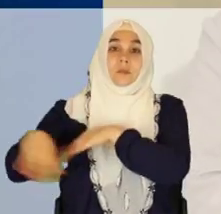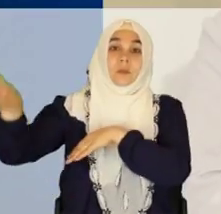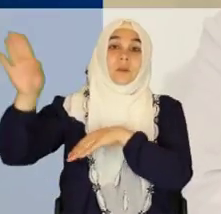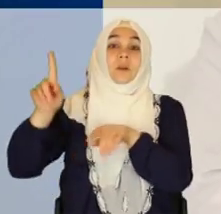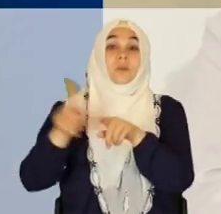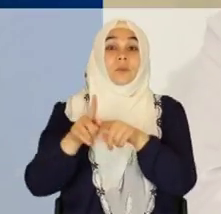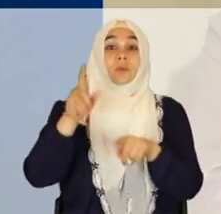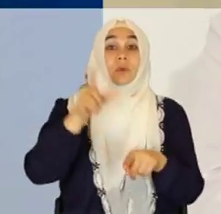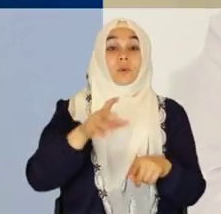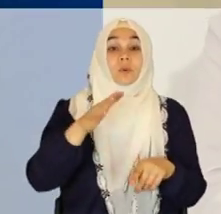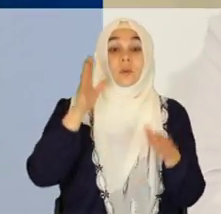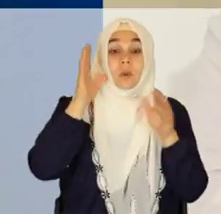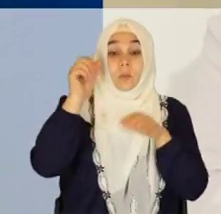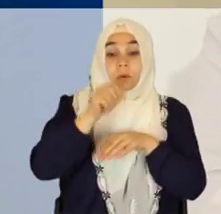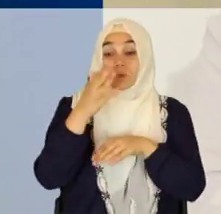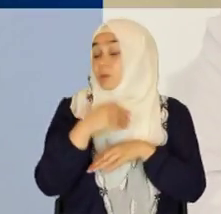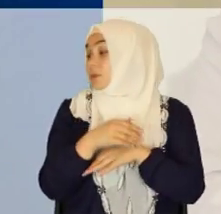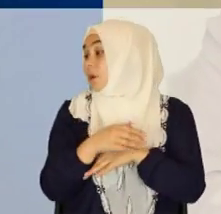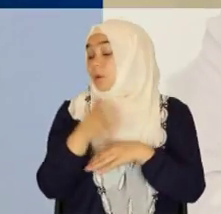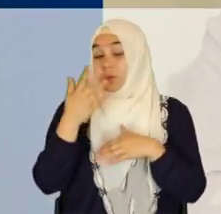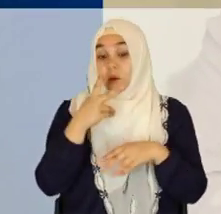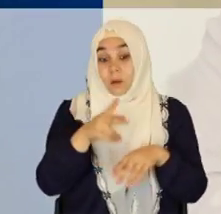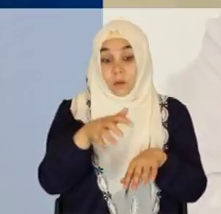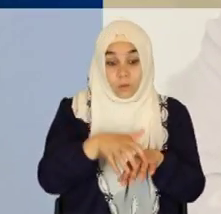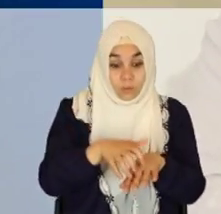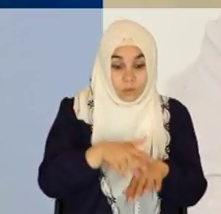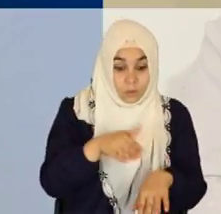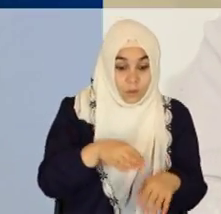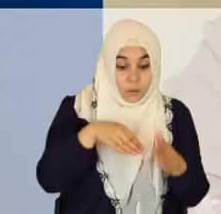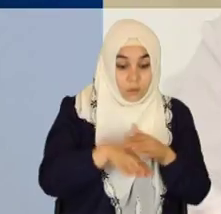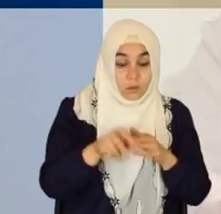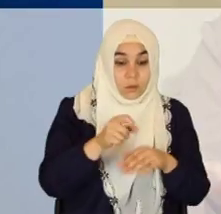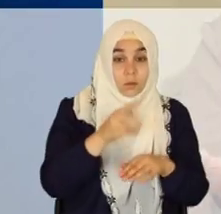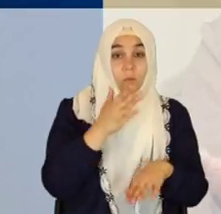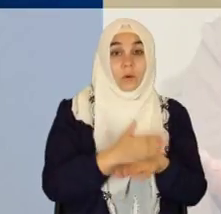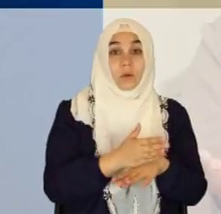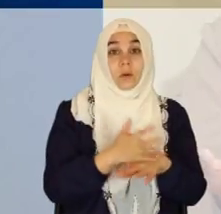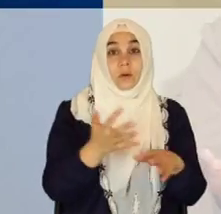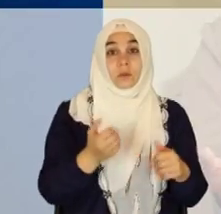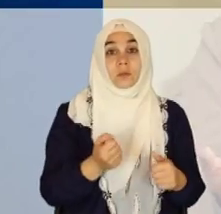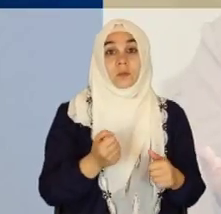Haligi odam namozni o'qimda salom bersa, kovushini ichida xalta turibdi. Osa tilla.